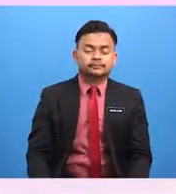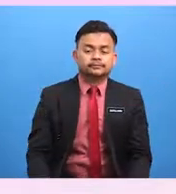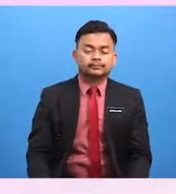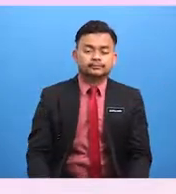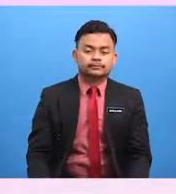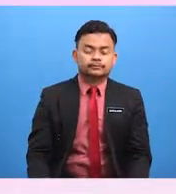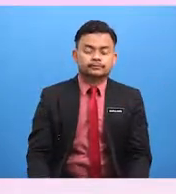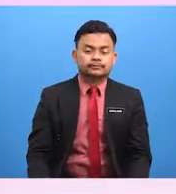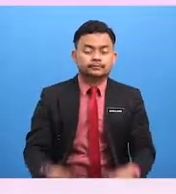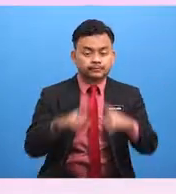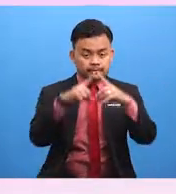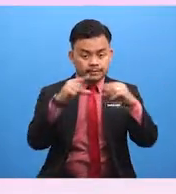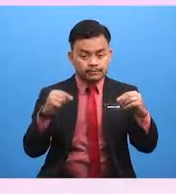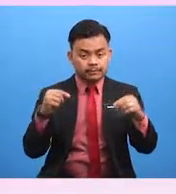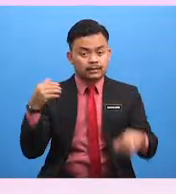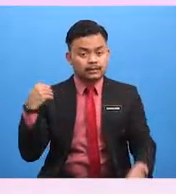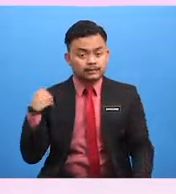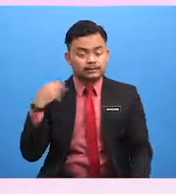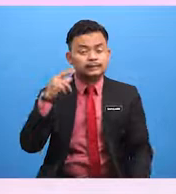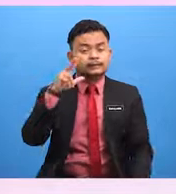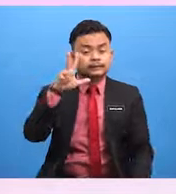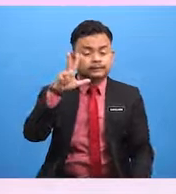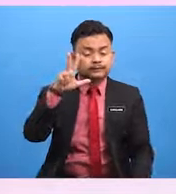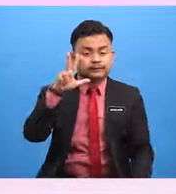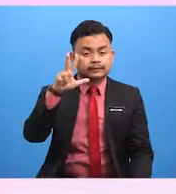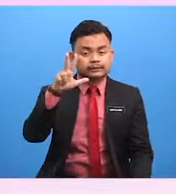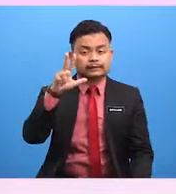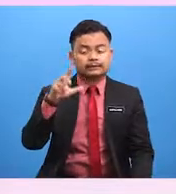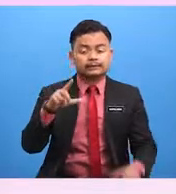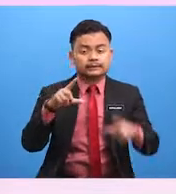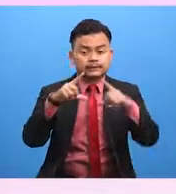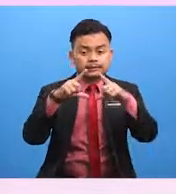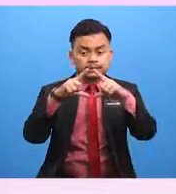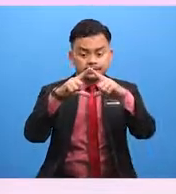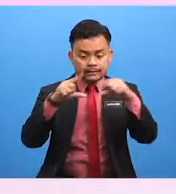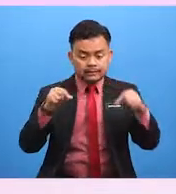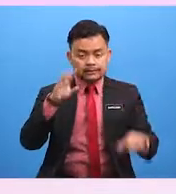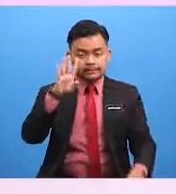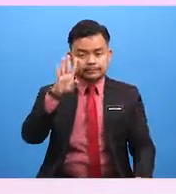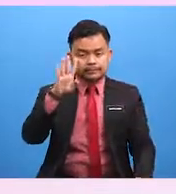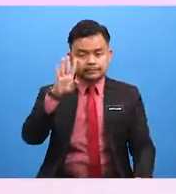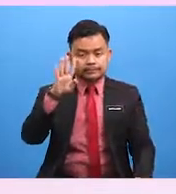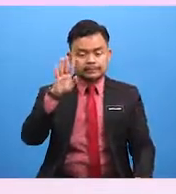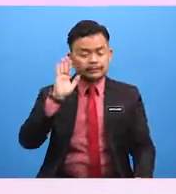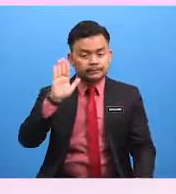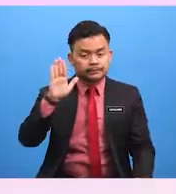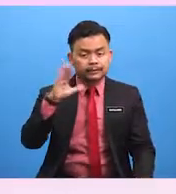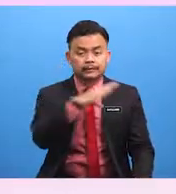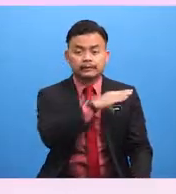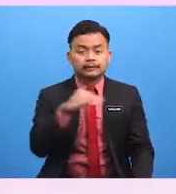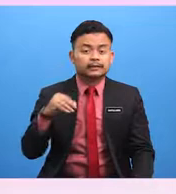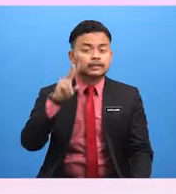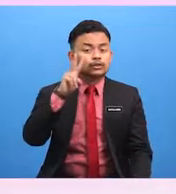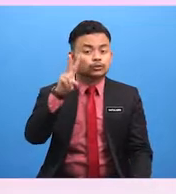Prisma terdiri daripada 3 segi 4 tepat dan 2 segi 3.